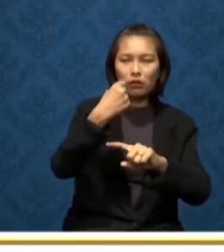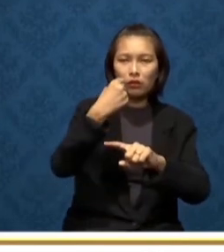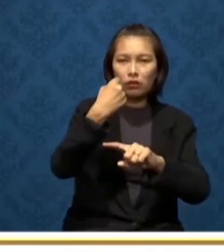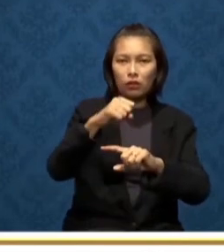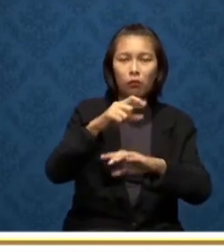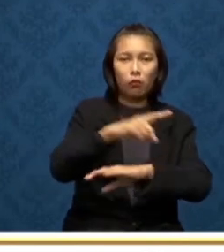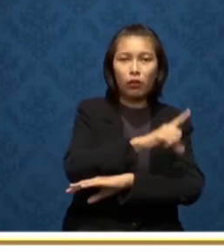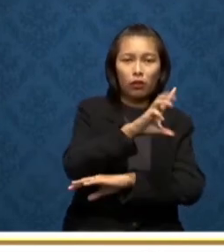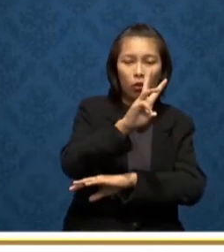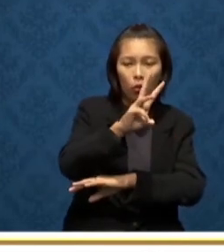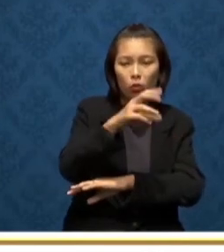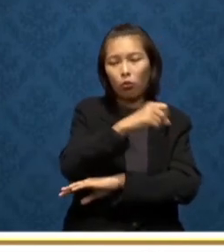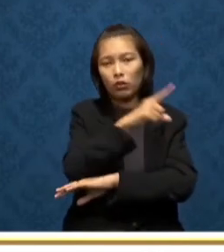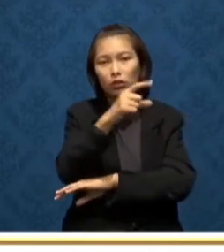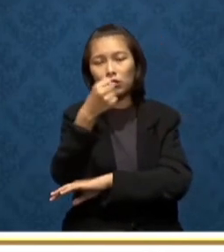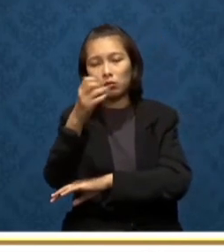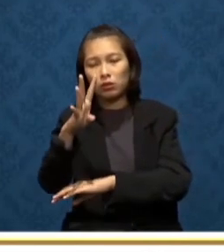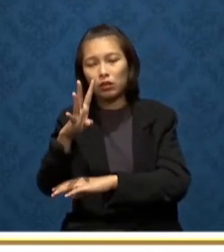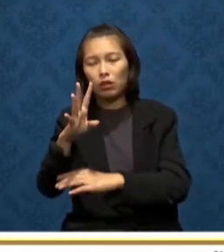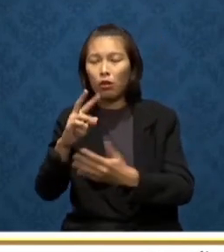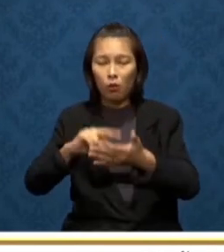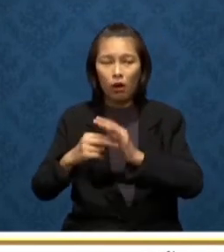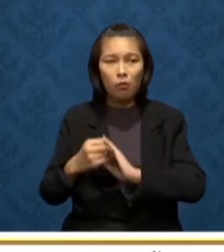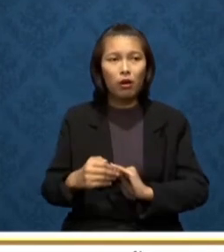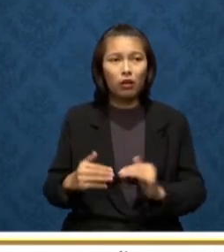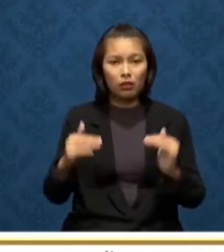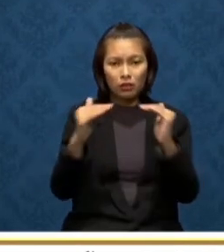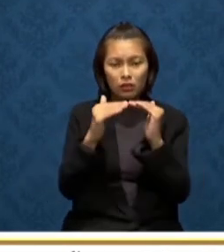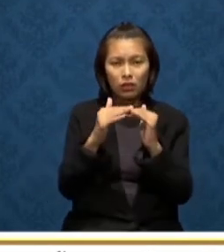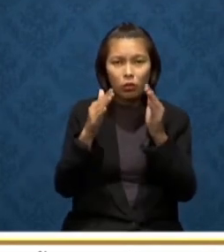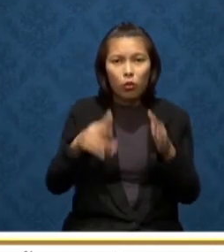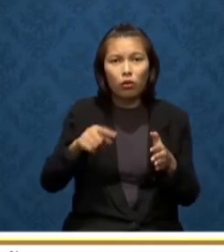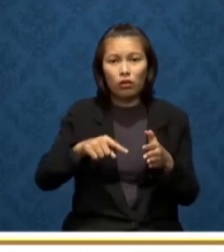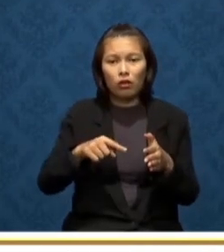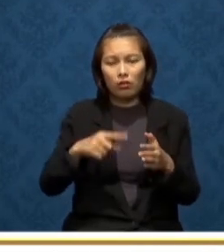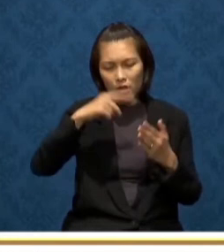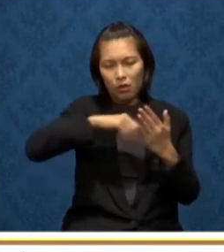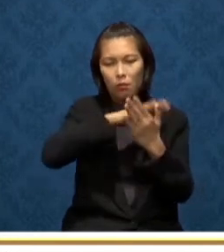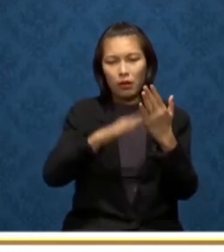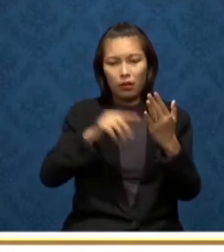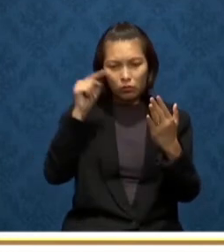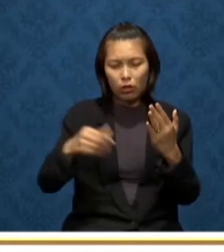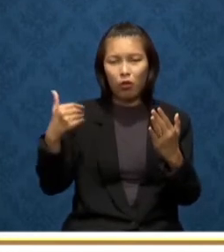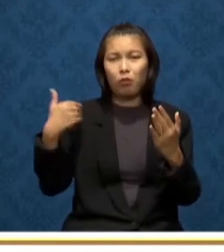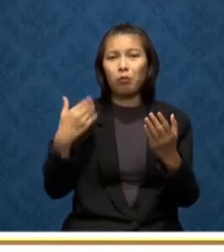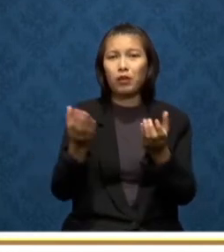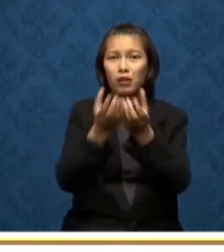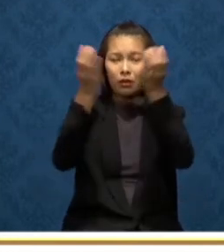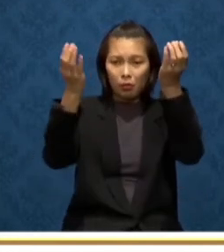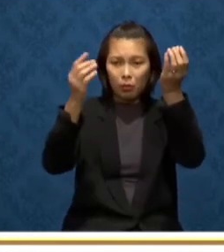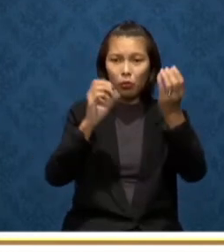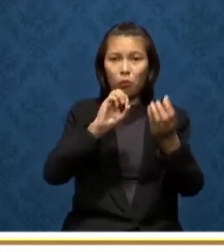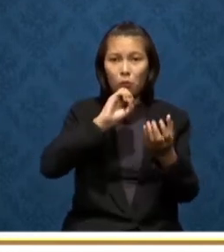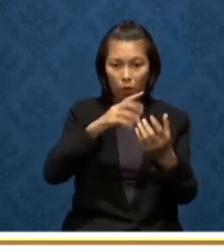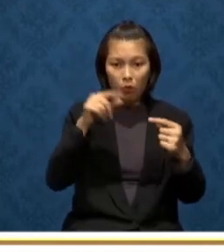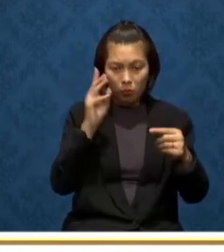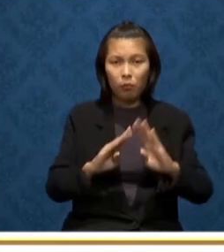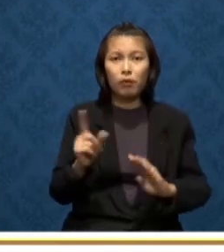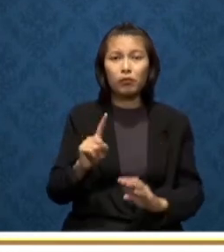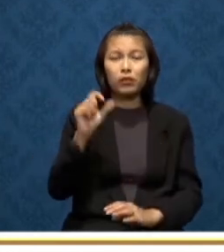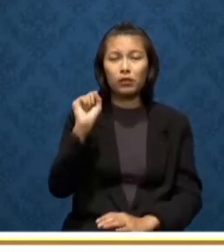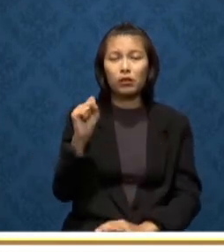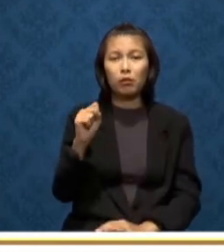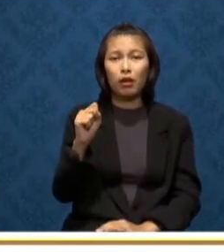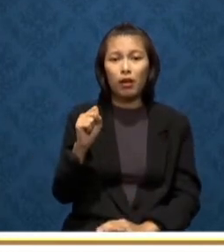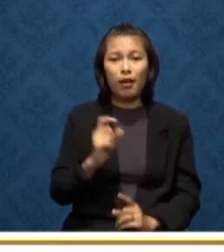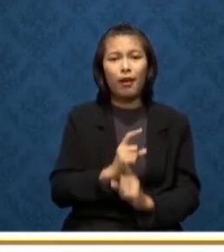สิทธิมนุษยชนในประเทศนี้เนี่ยมันควรจะบัญญัติไว้ในรัฐธรรมนูญอย่างนี้หรือเปล่าครับท่านปฏิบัติ